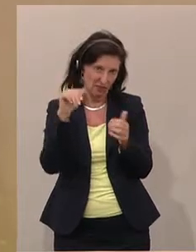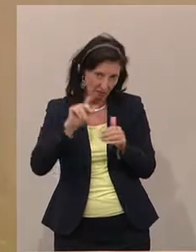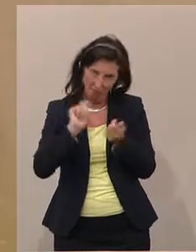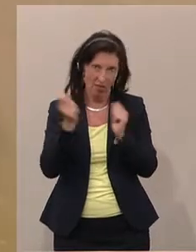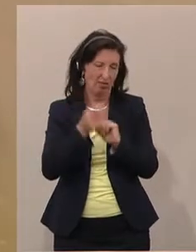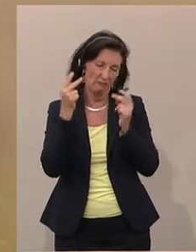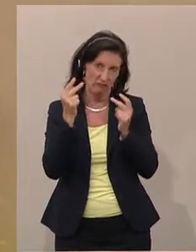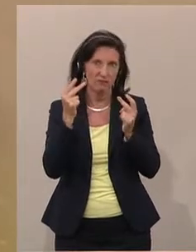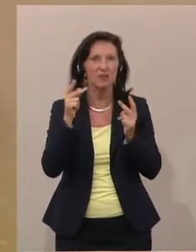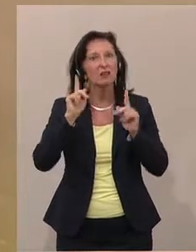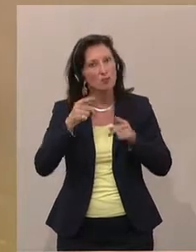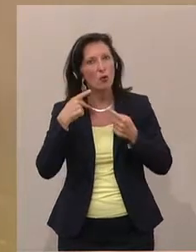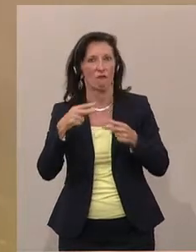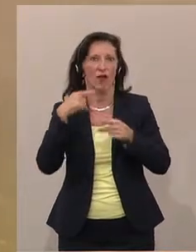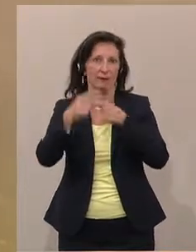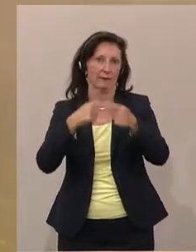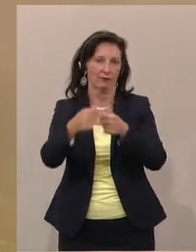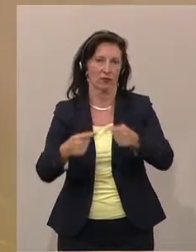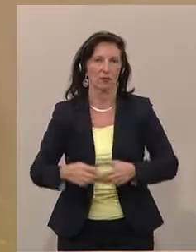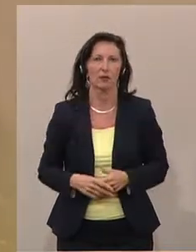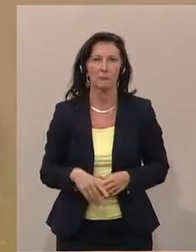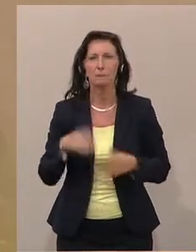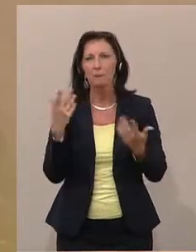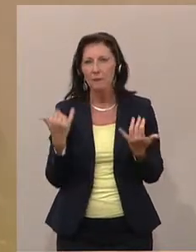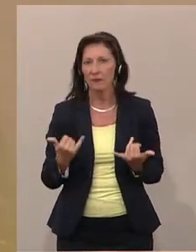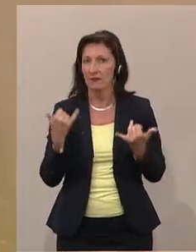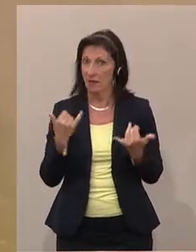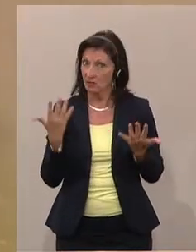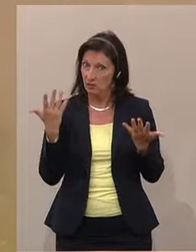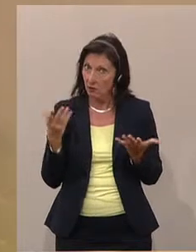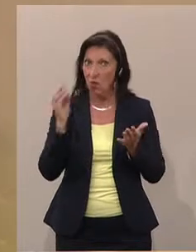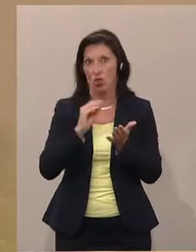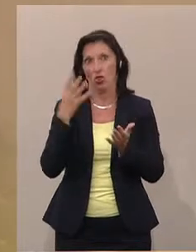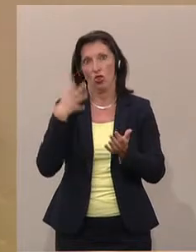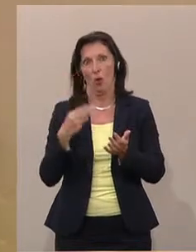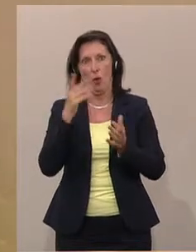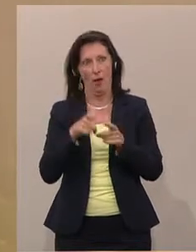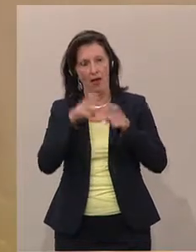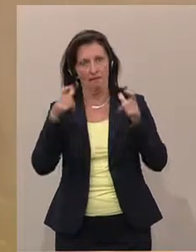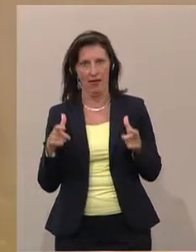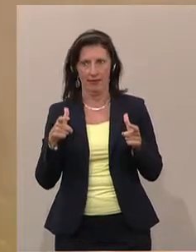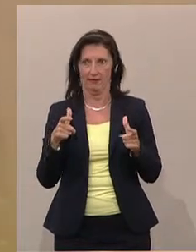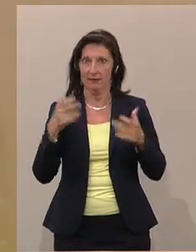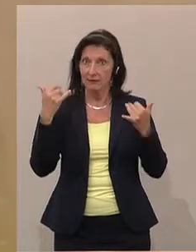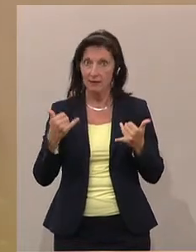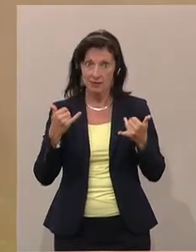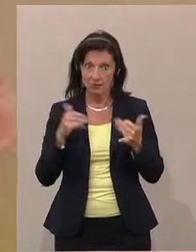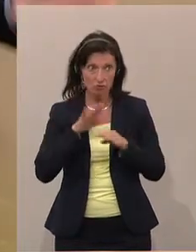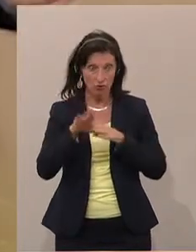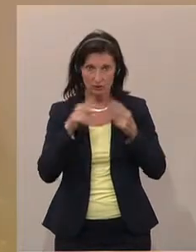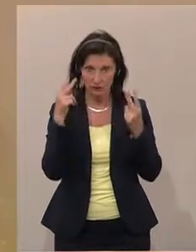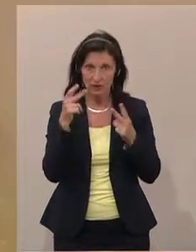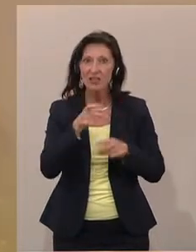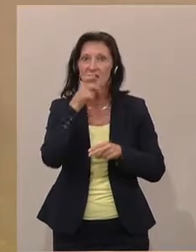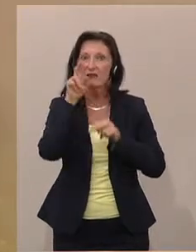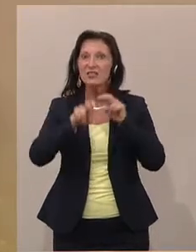diesen Weg auch fortzusetzen. Da geht es darum, dass wir das weiter ausbauen. Ein wichtiger Schritt ist mit der Vereinheitlichung der